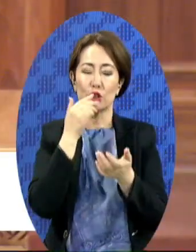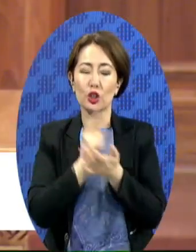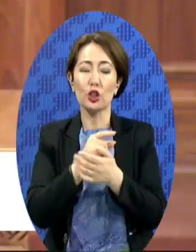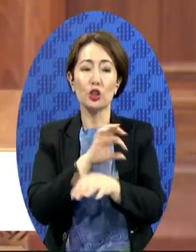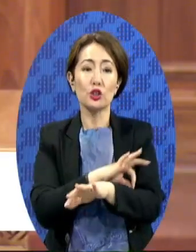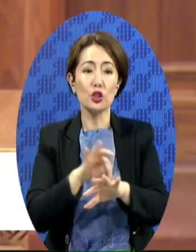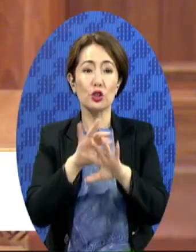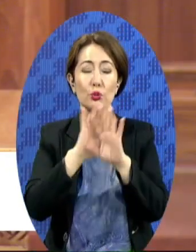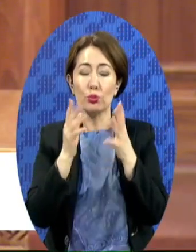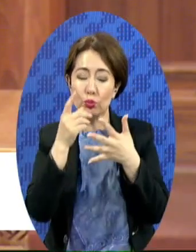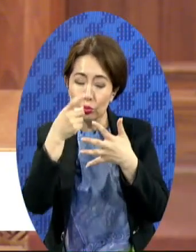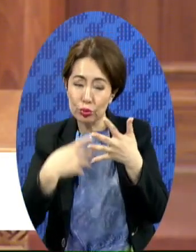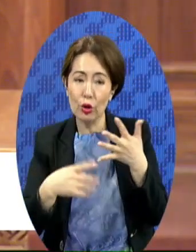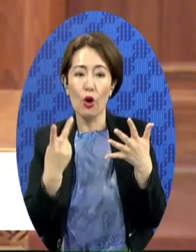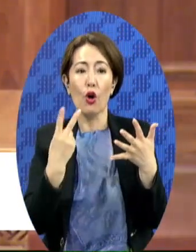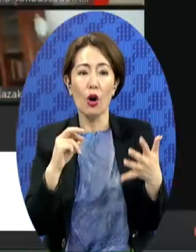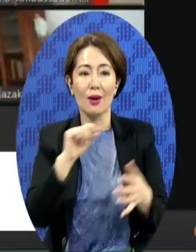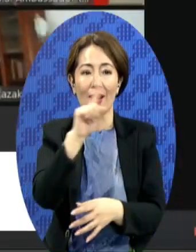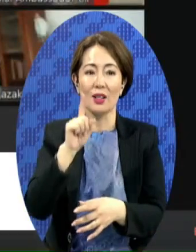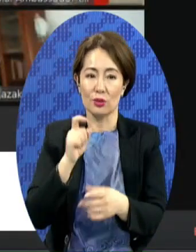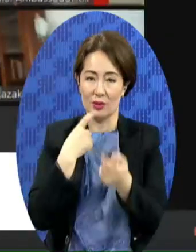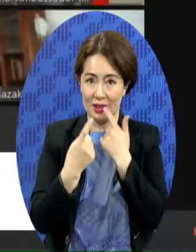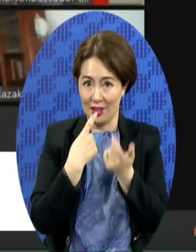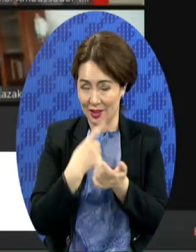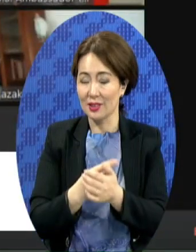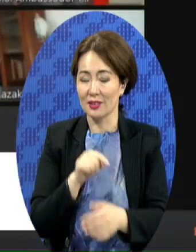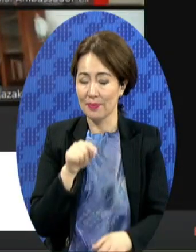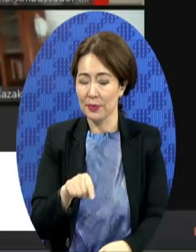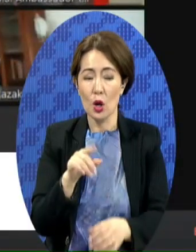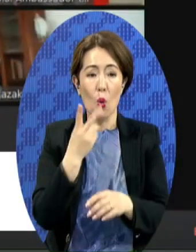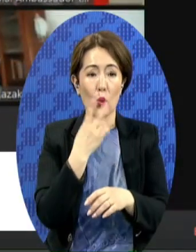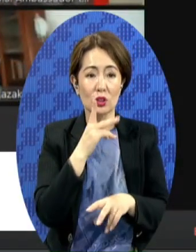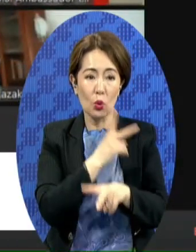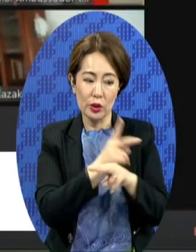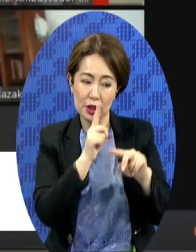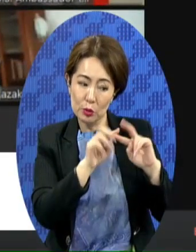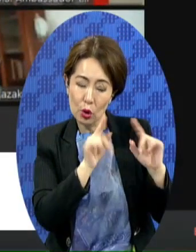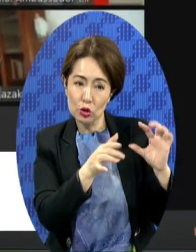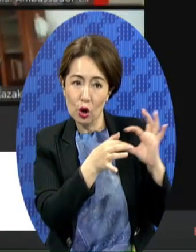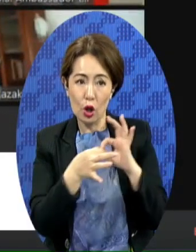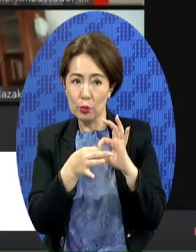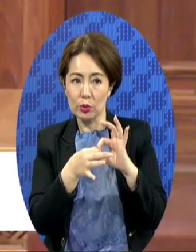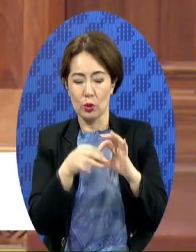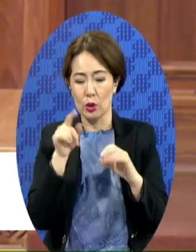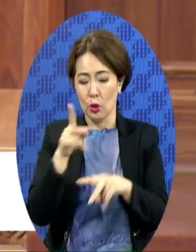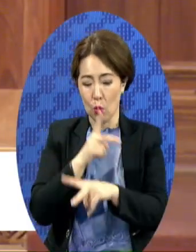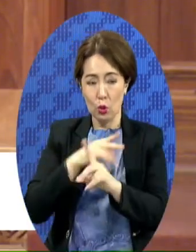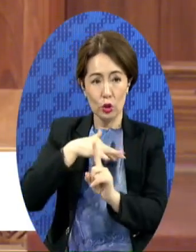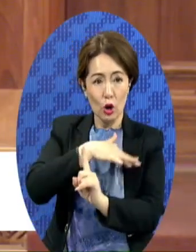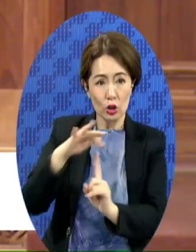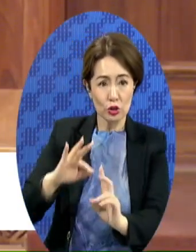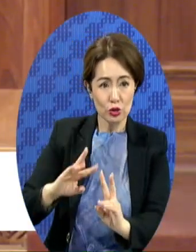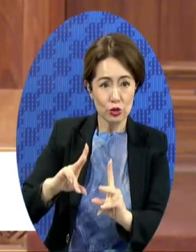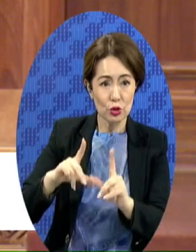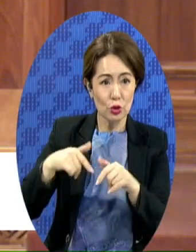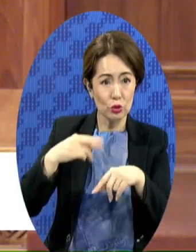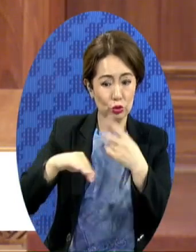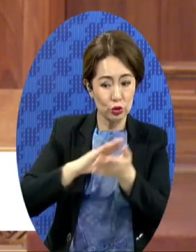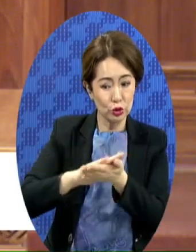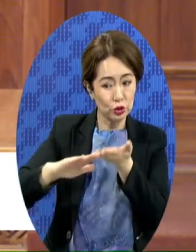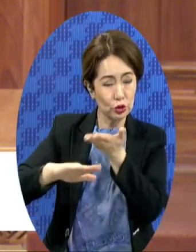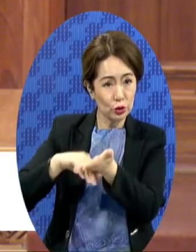орчим асуудлыг хилцэнэ. Энэ бүхэн үндсэн хуулийн нэмэлт өөрчлөлттэй уялдаж байна. Ингэж хууль эрхцэн орчноо шинжилснээр улсын хурлын гишүүд зөвхөн